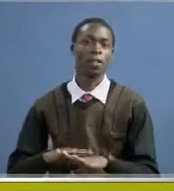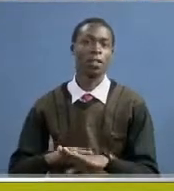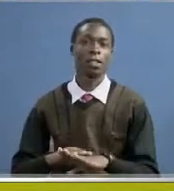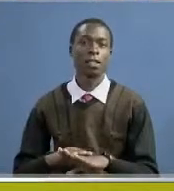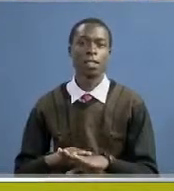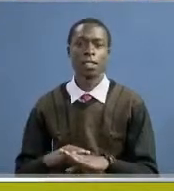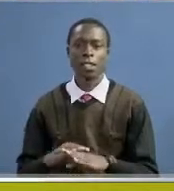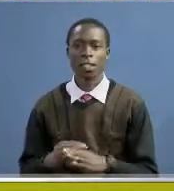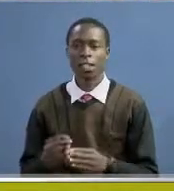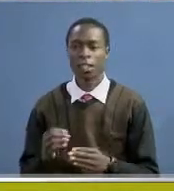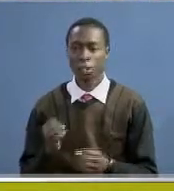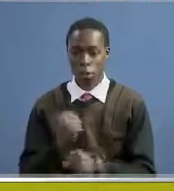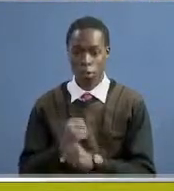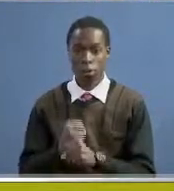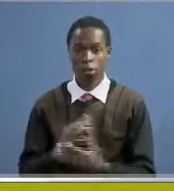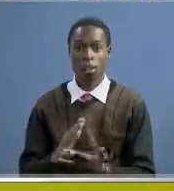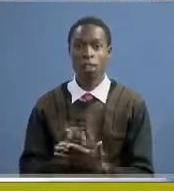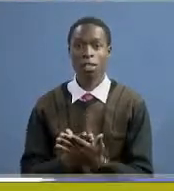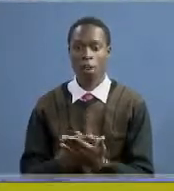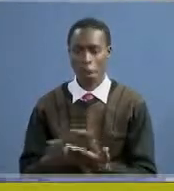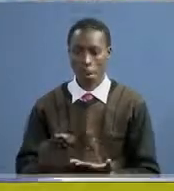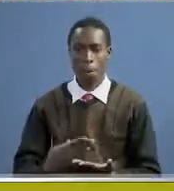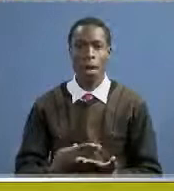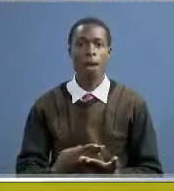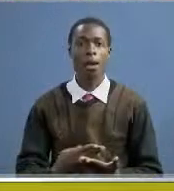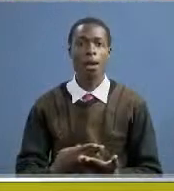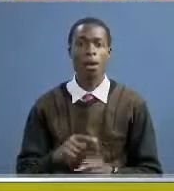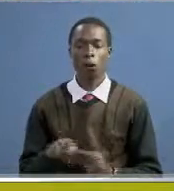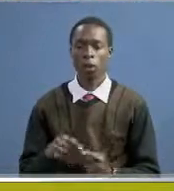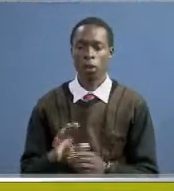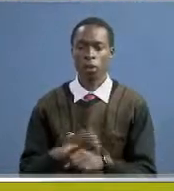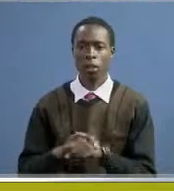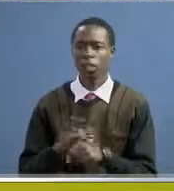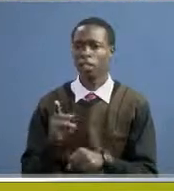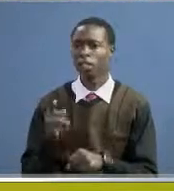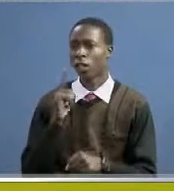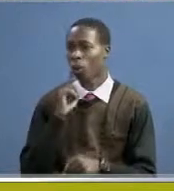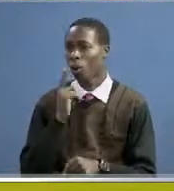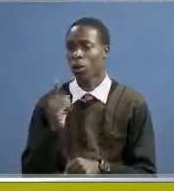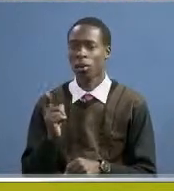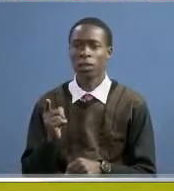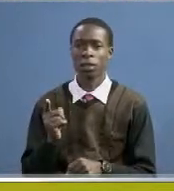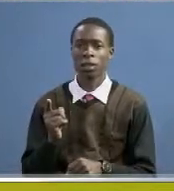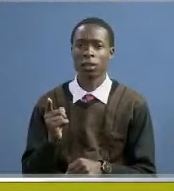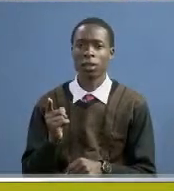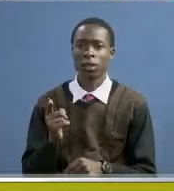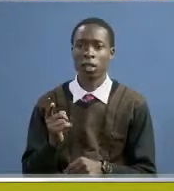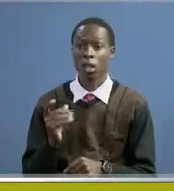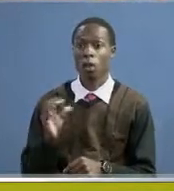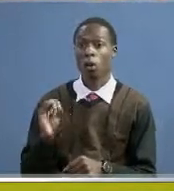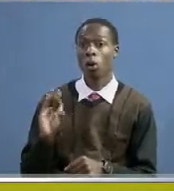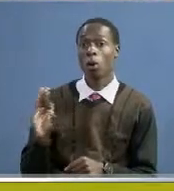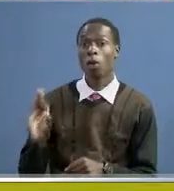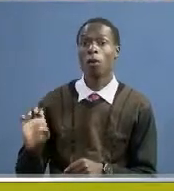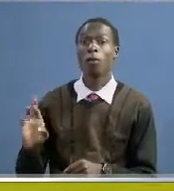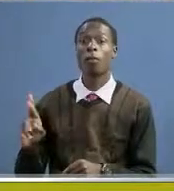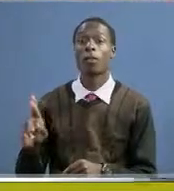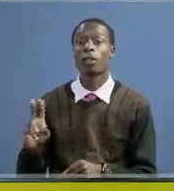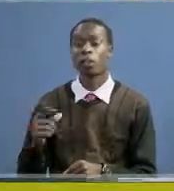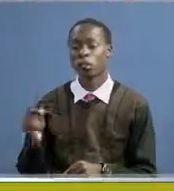it's impressing us to do some impulse buying. When you get to the supermarket and get an offer, you always